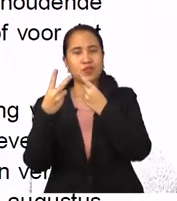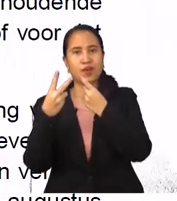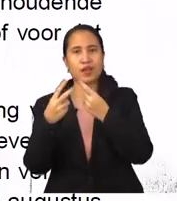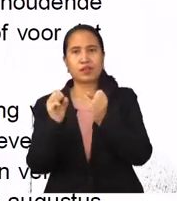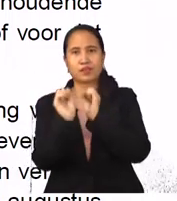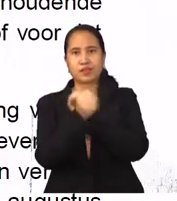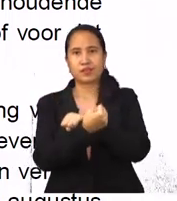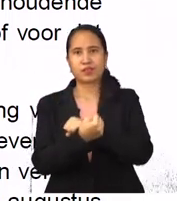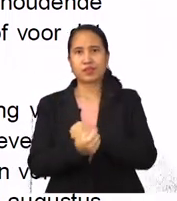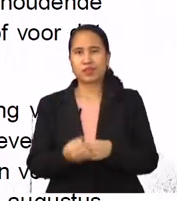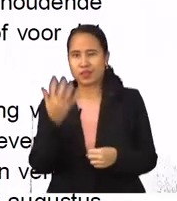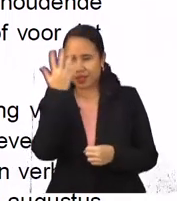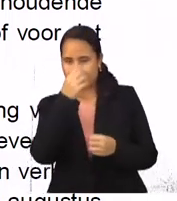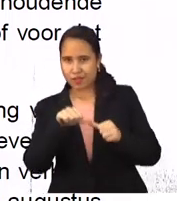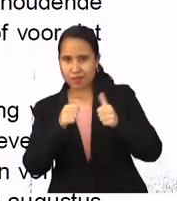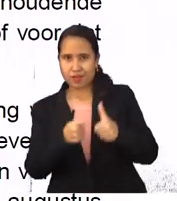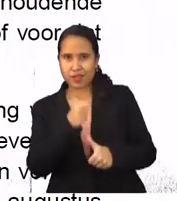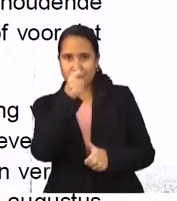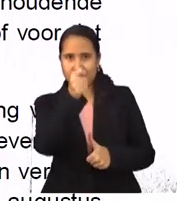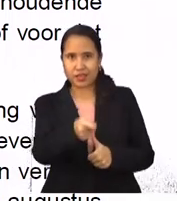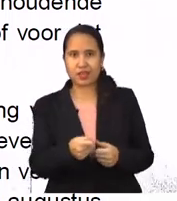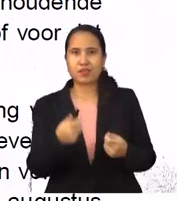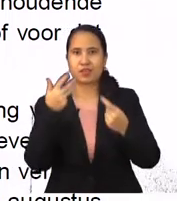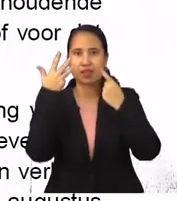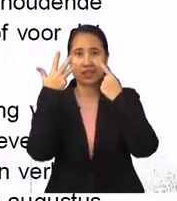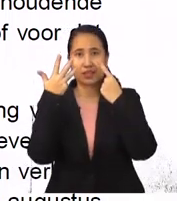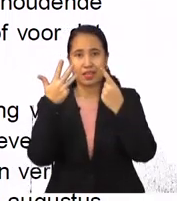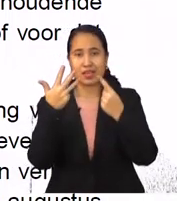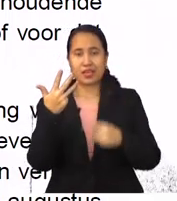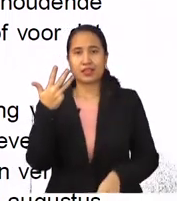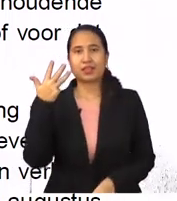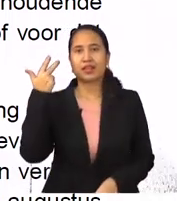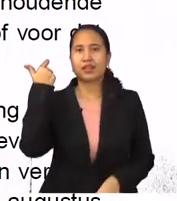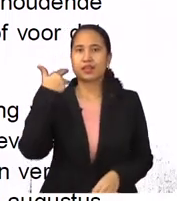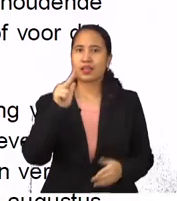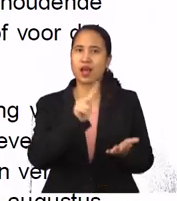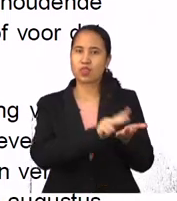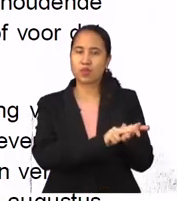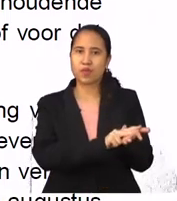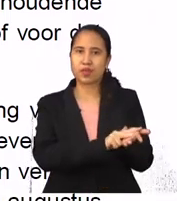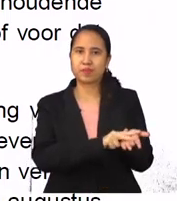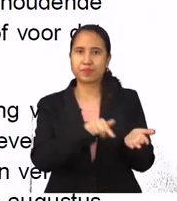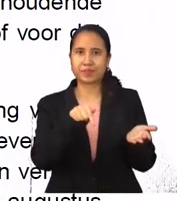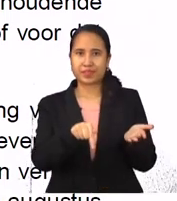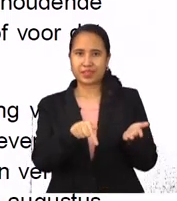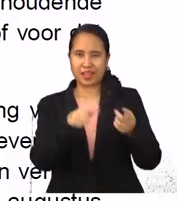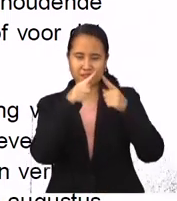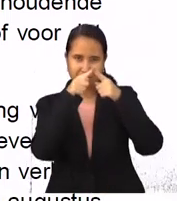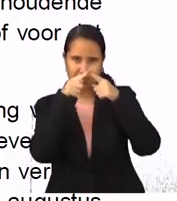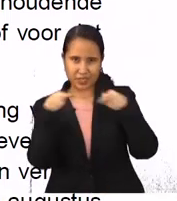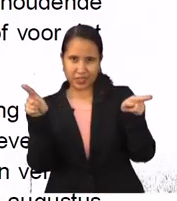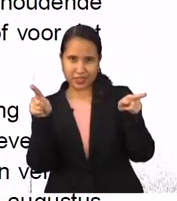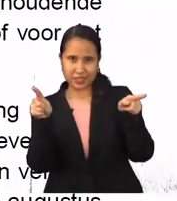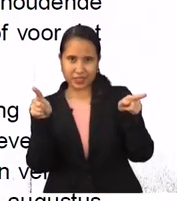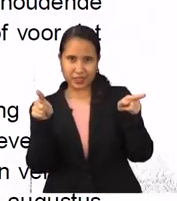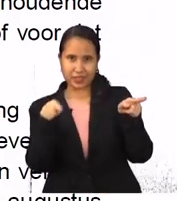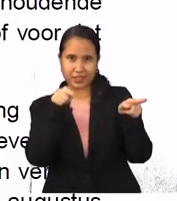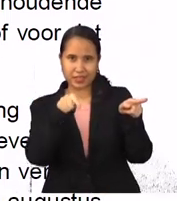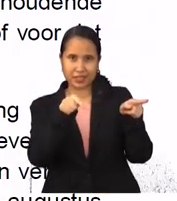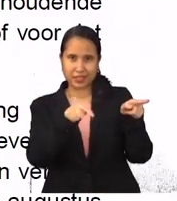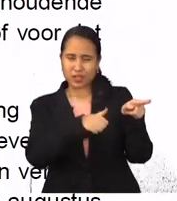van de Amnestiewet 1989, enig onderscheid maakt en of voor dat onderscheid een rechtvaardiging kan worden